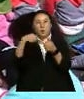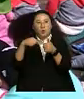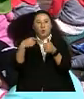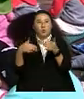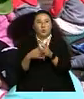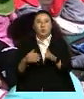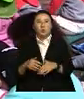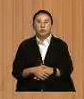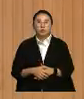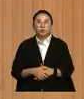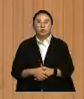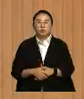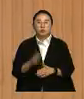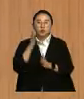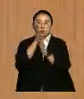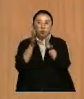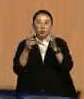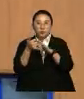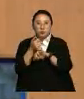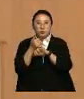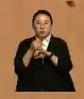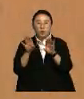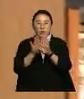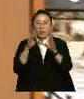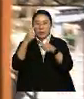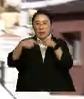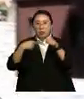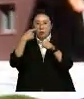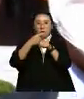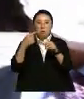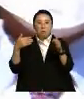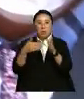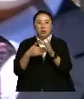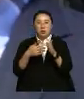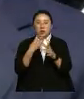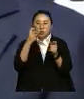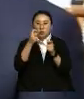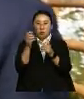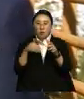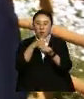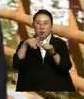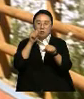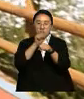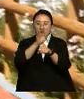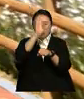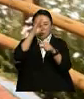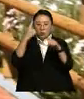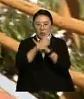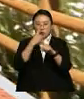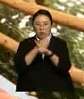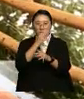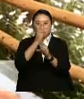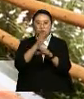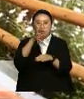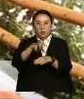교육했습니다. 숲의 약속은 개관 1년여 만에 수도권 환경성 질환 치유의